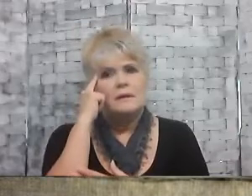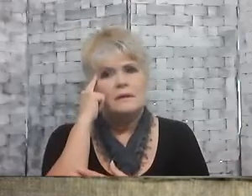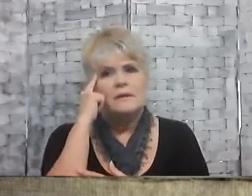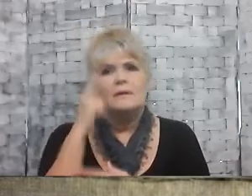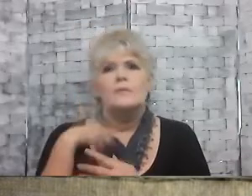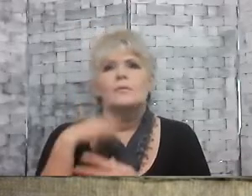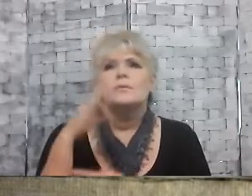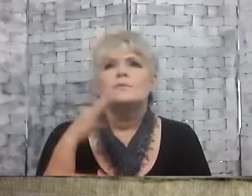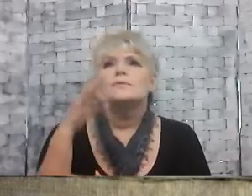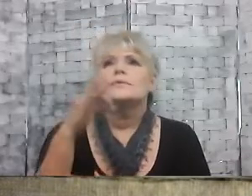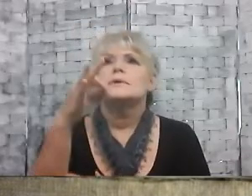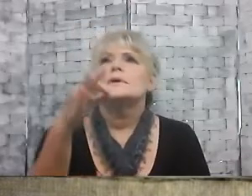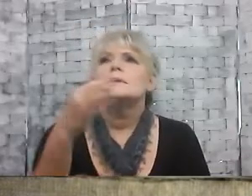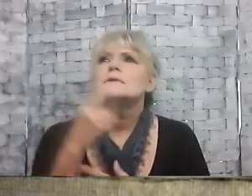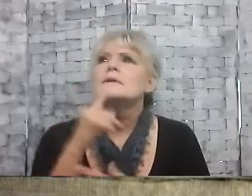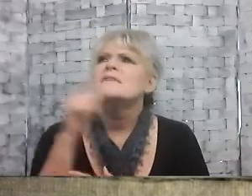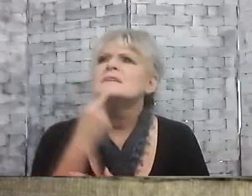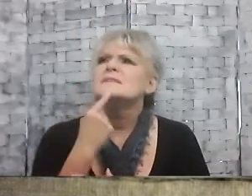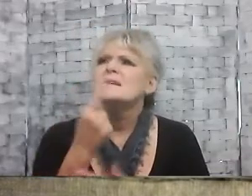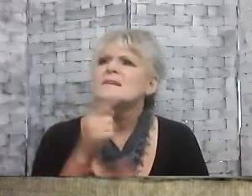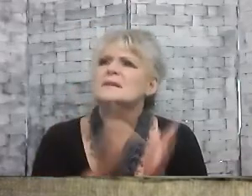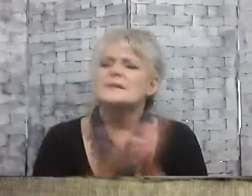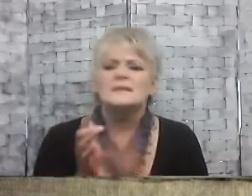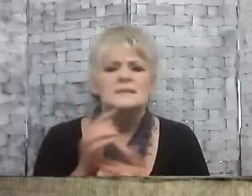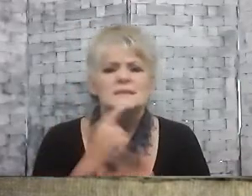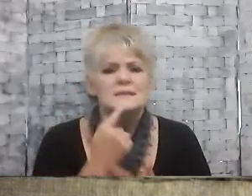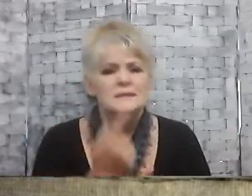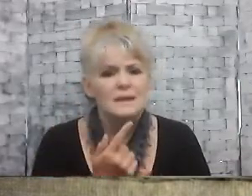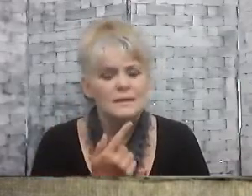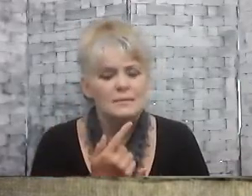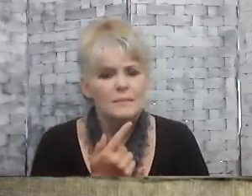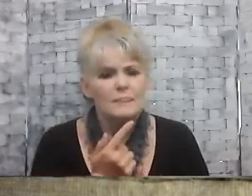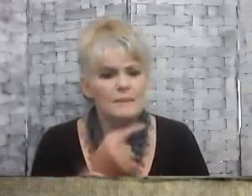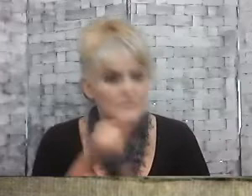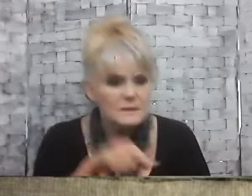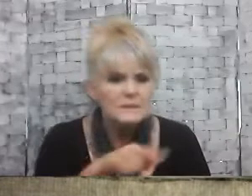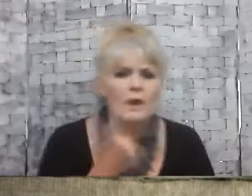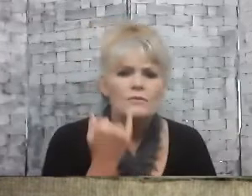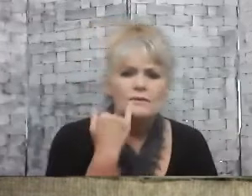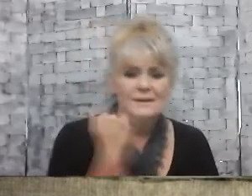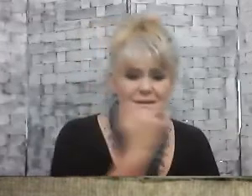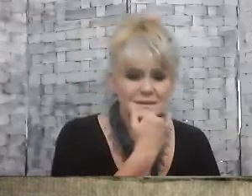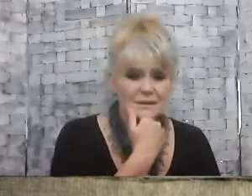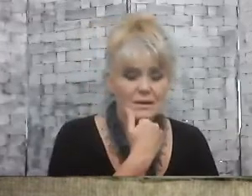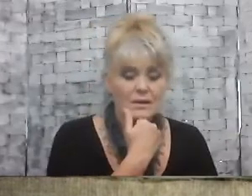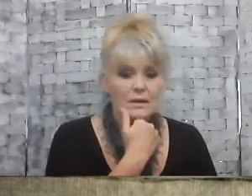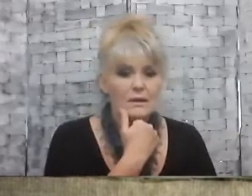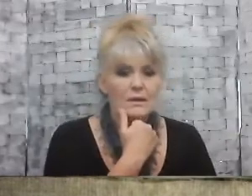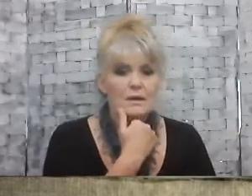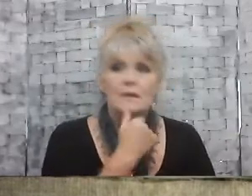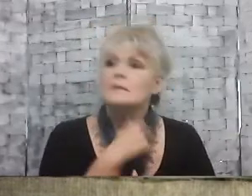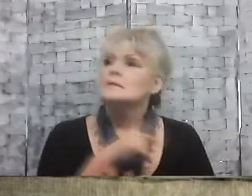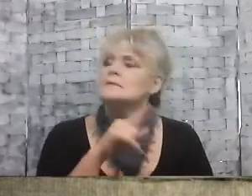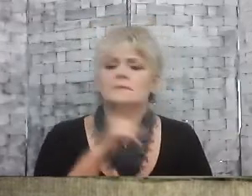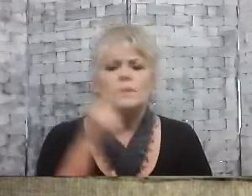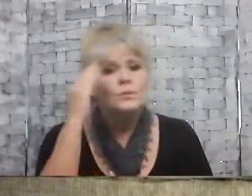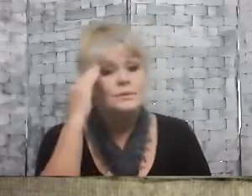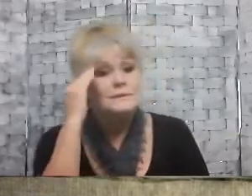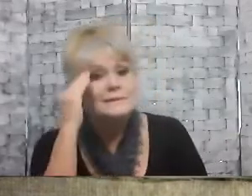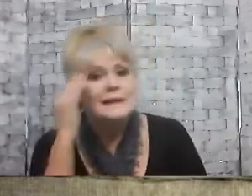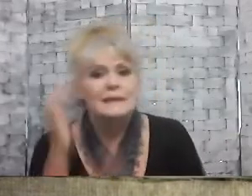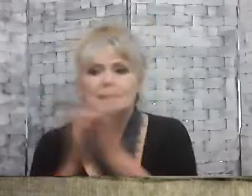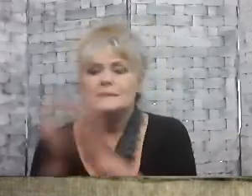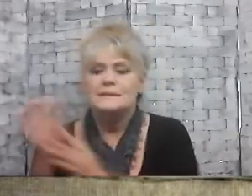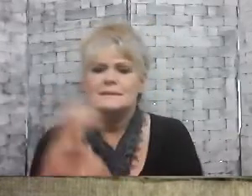ons dink vooruit, wat zou Jezus antwoord as hulle vraag, gaan u nou die koninkryk vir Israël oprig? Sal ons denk Jezus